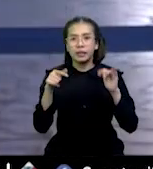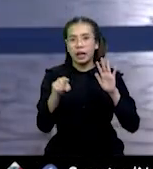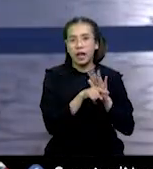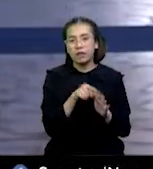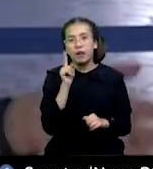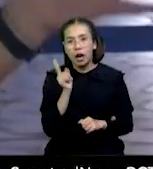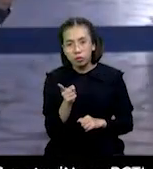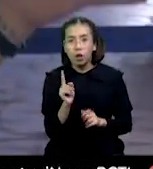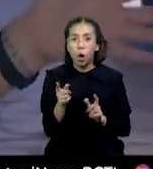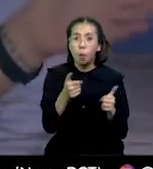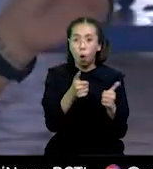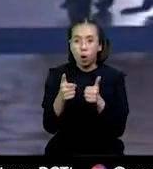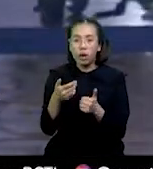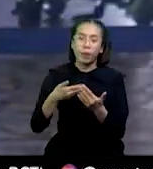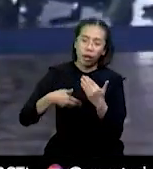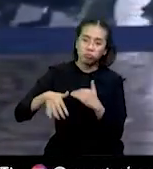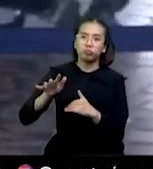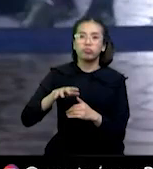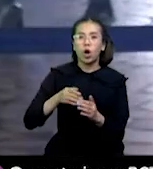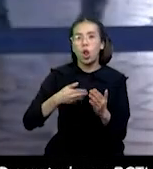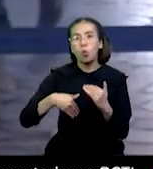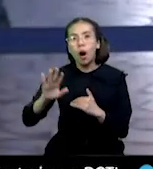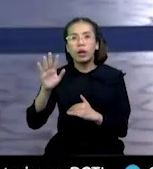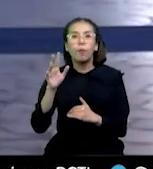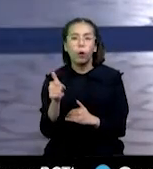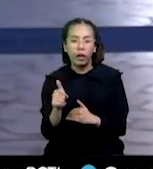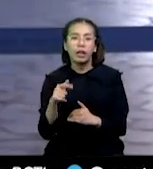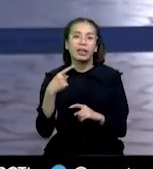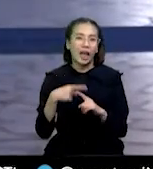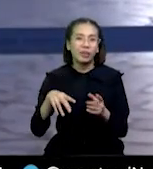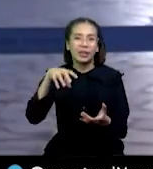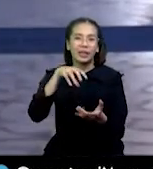mereka diperbolehkan untuk keluar dan menjalani masa karantina.